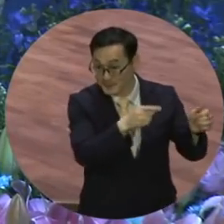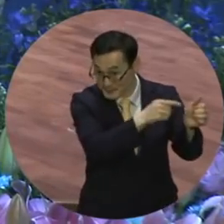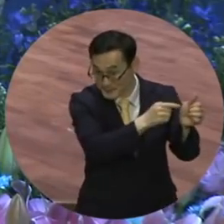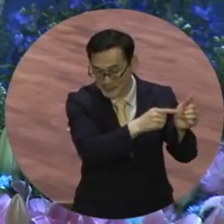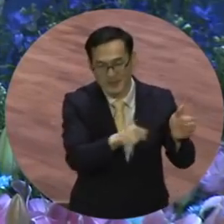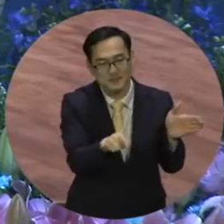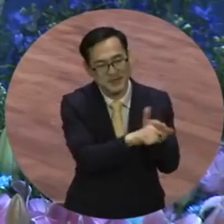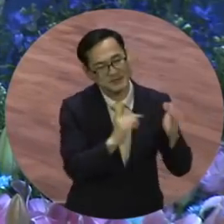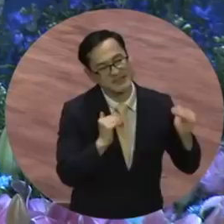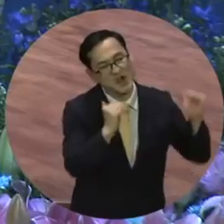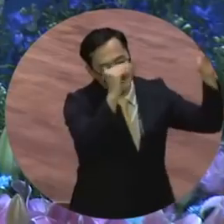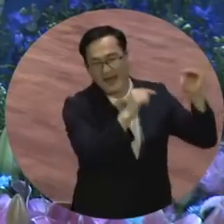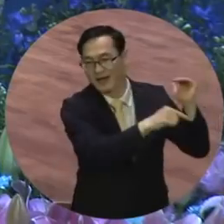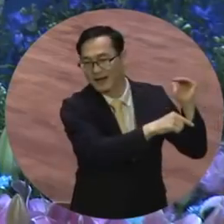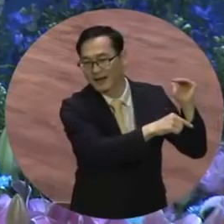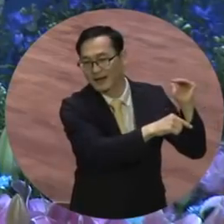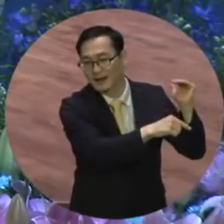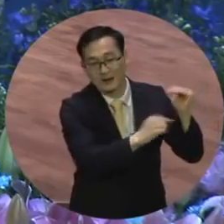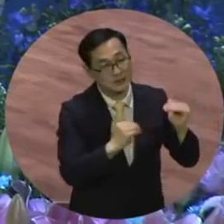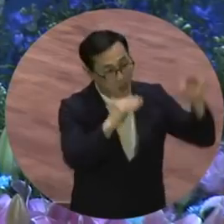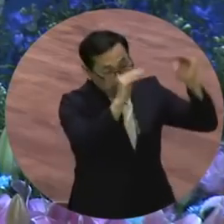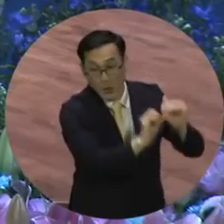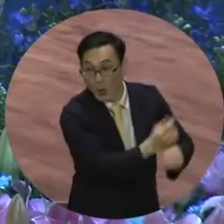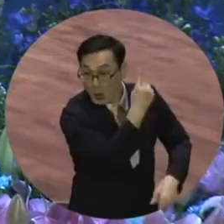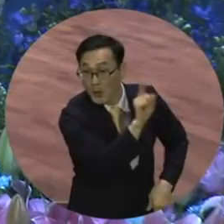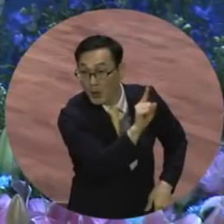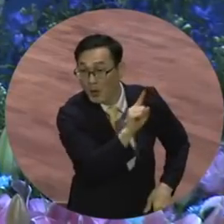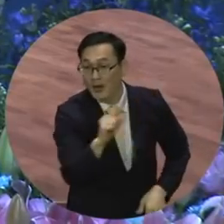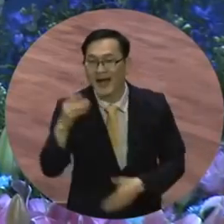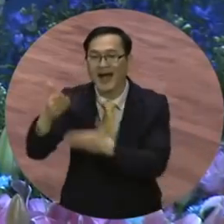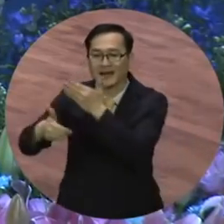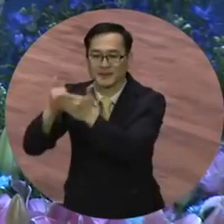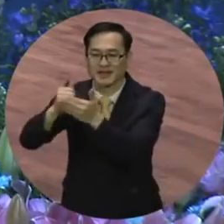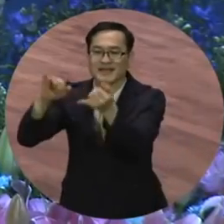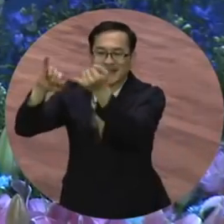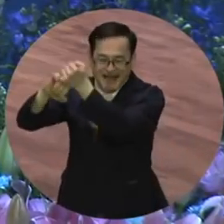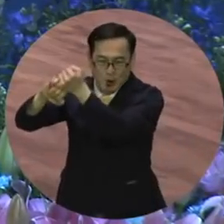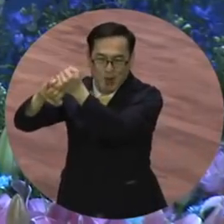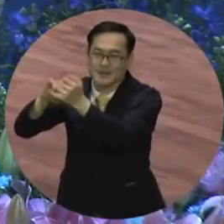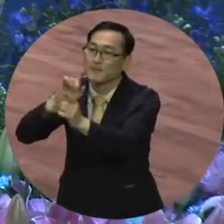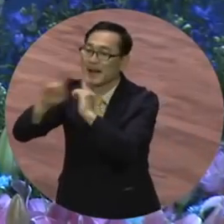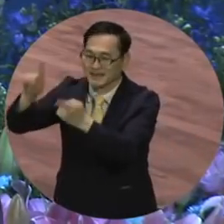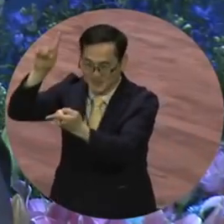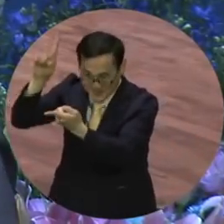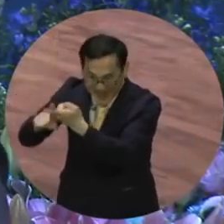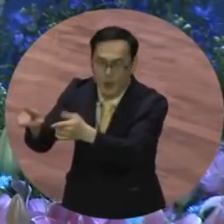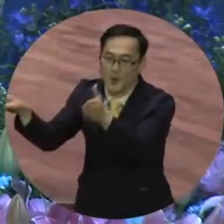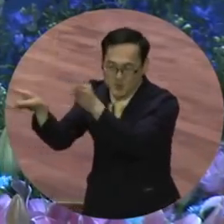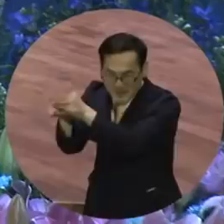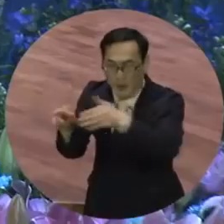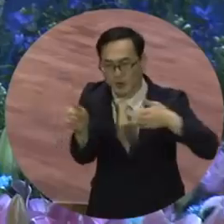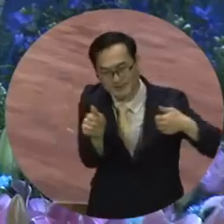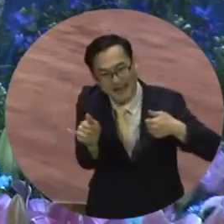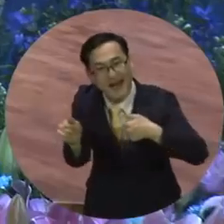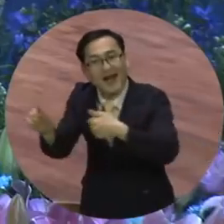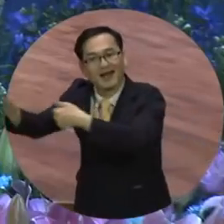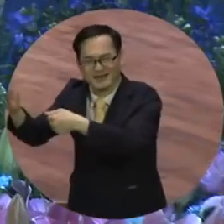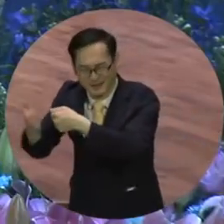성장하는 믿음이었는데 그 핵심이 하나님께서 약속하신 말씀 그대로 믿는